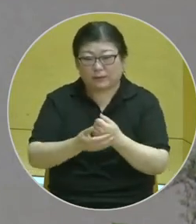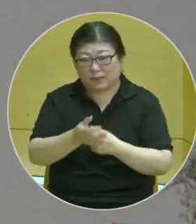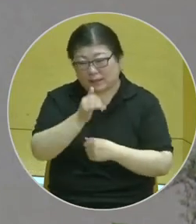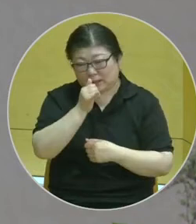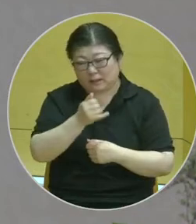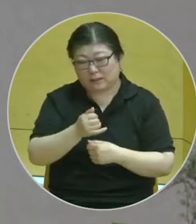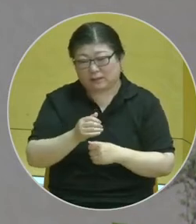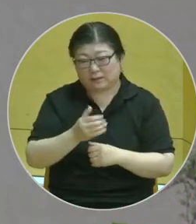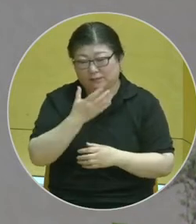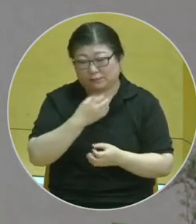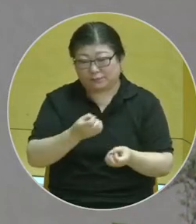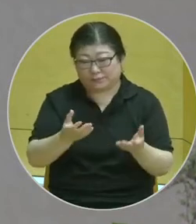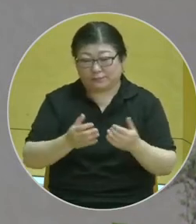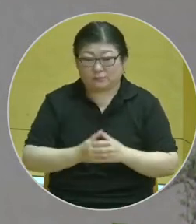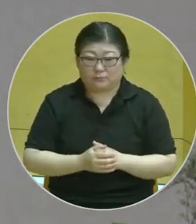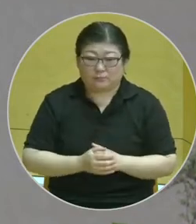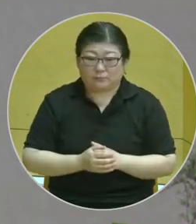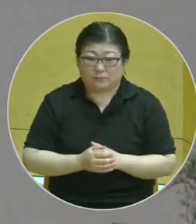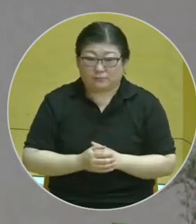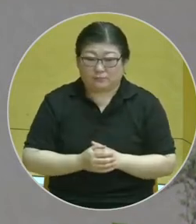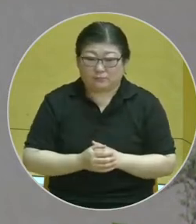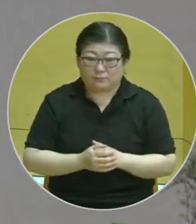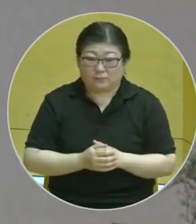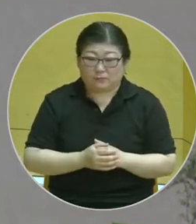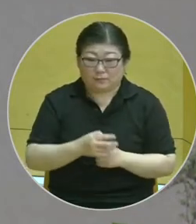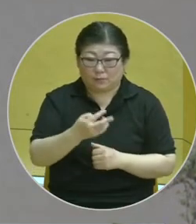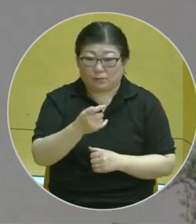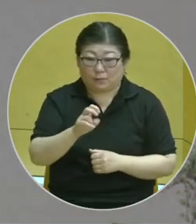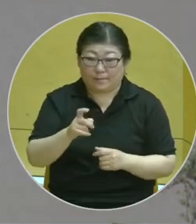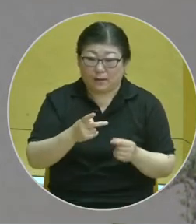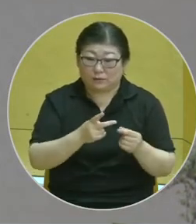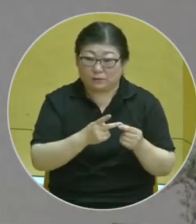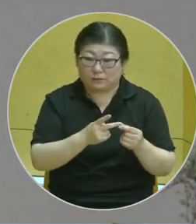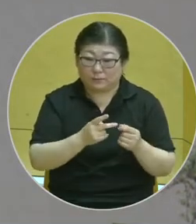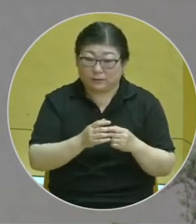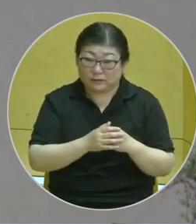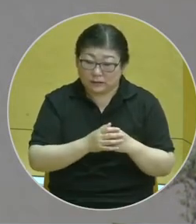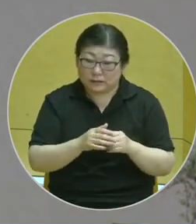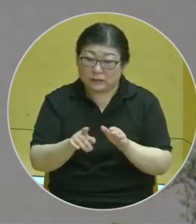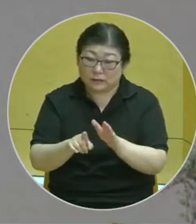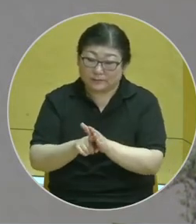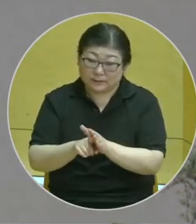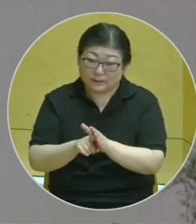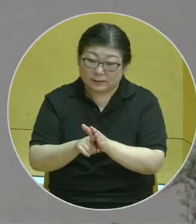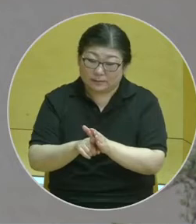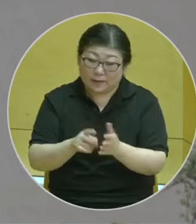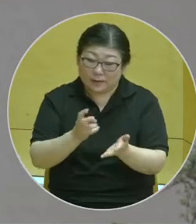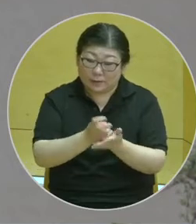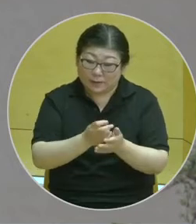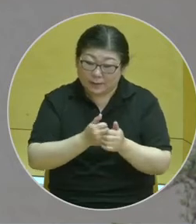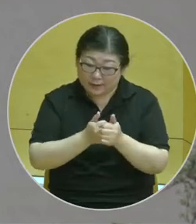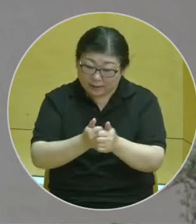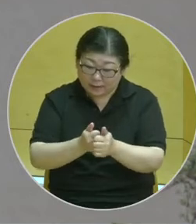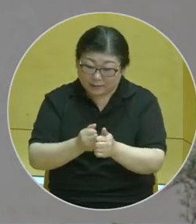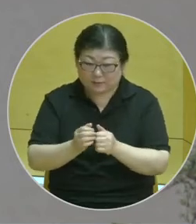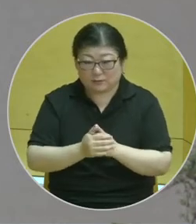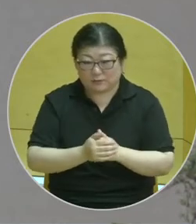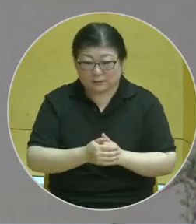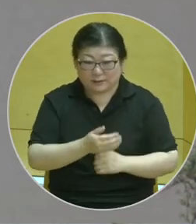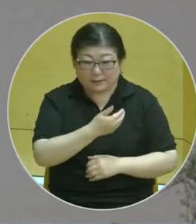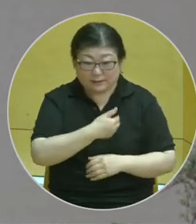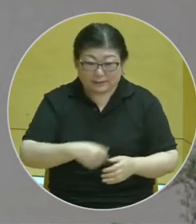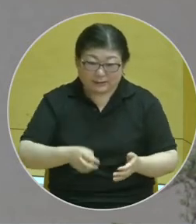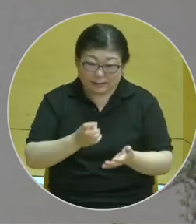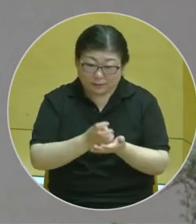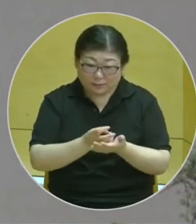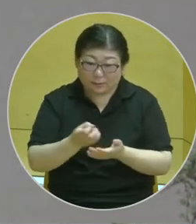두번째로 도마는 아 믿음의 도리를 따라서 살았습니다 그가 제자의 도리를 따라서 뿐 아니라 믿음의 도리를